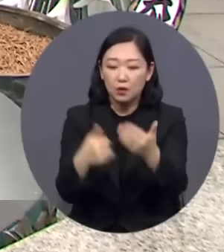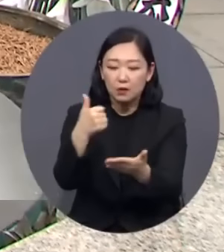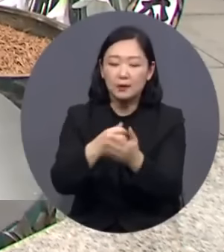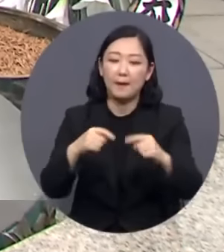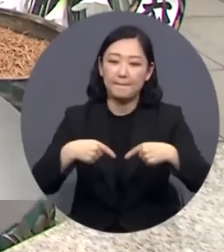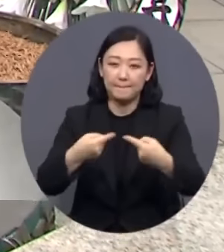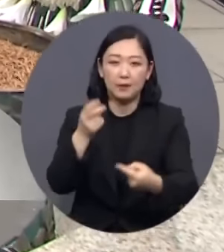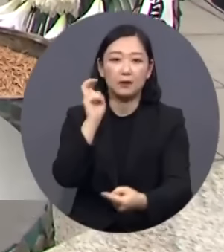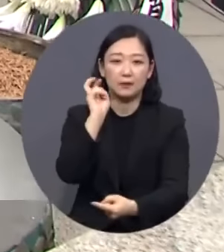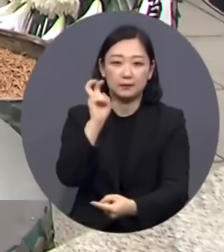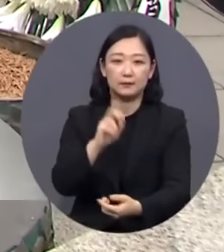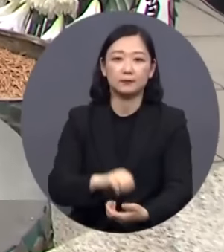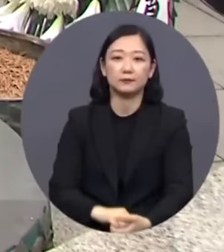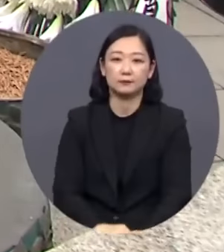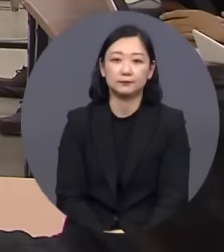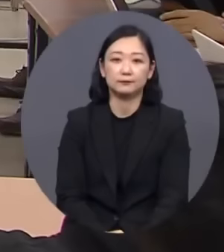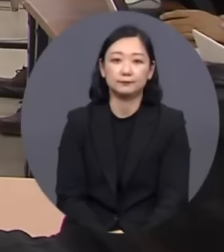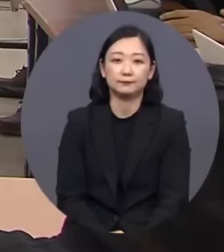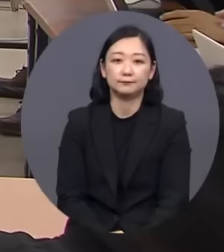참석할 것으로 알려졌습니다.